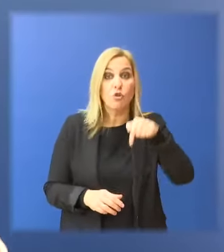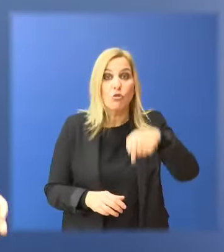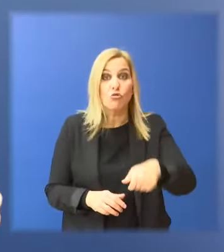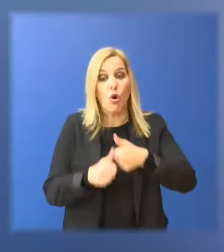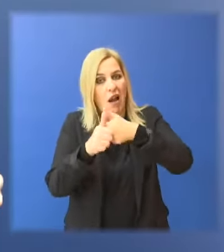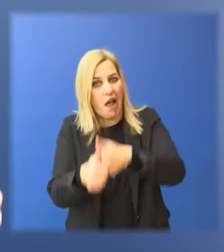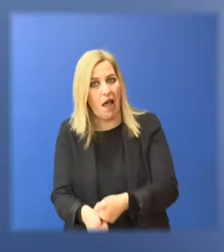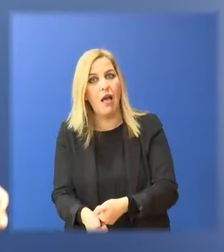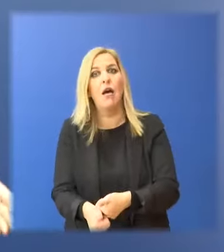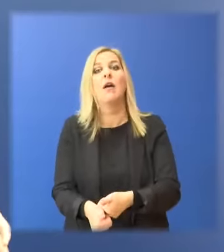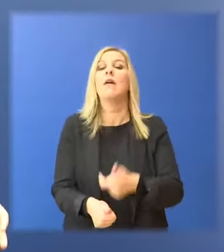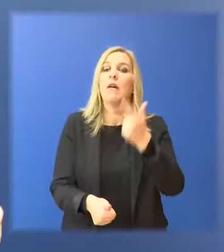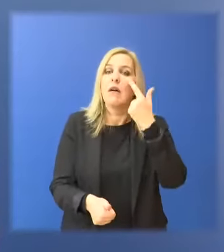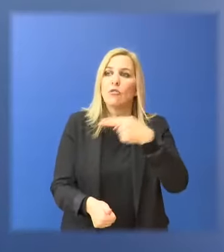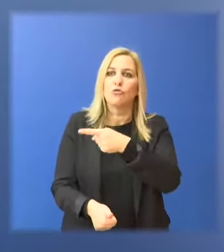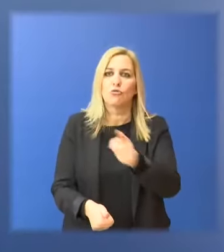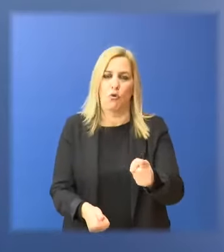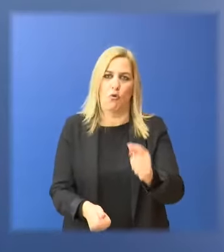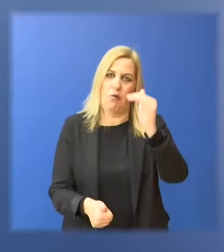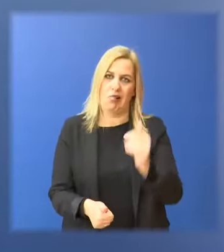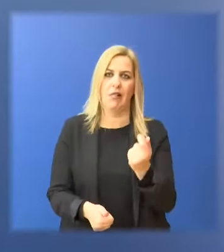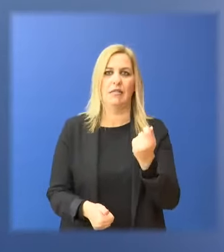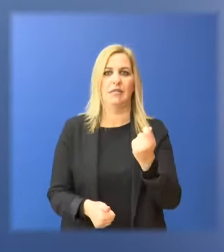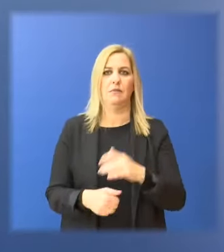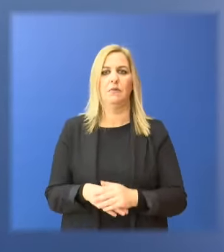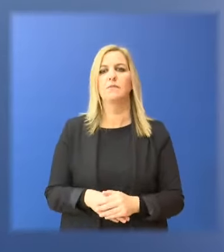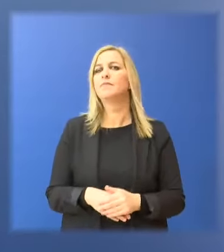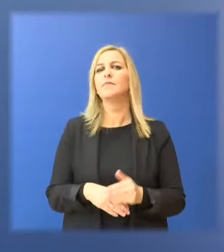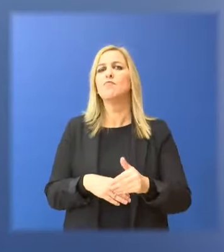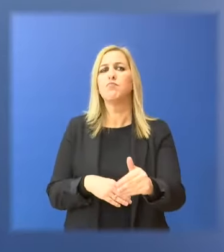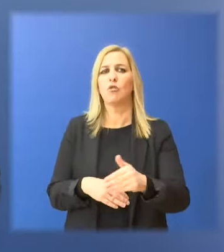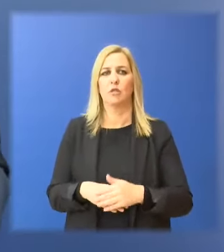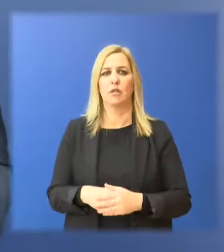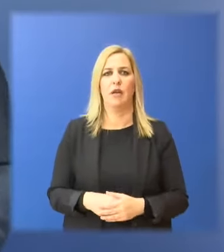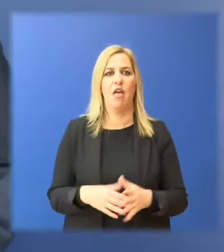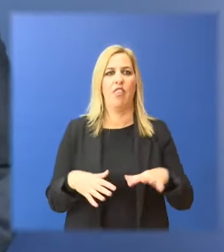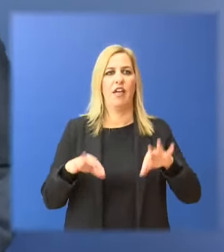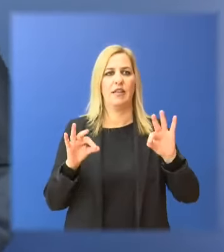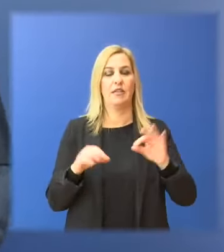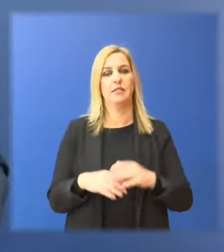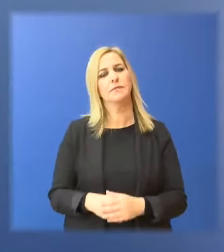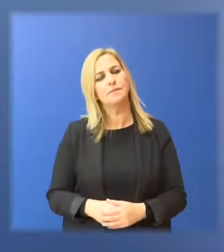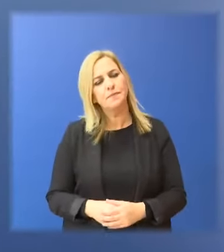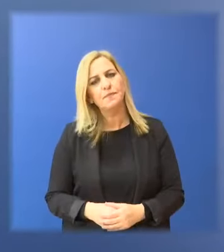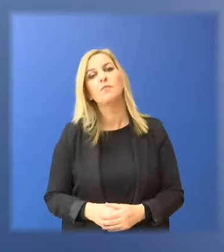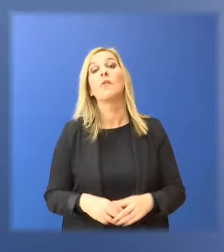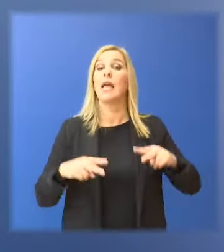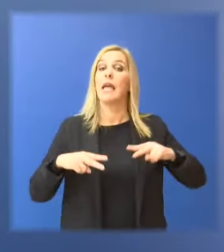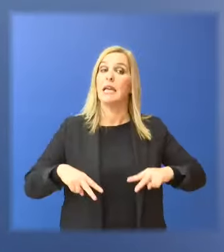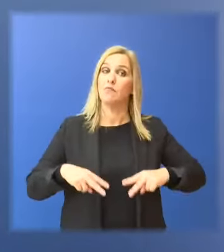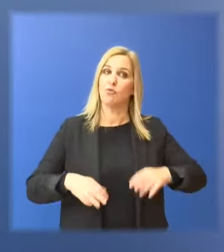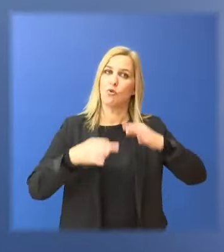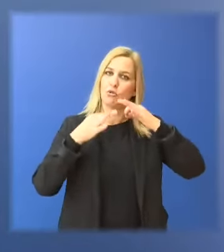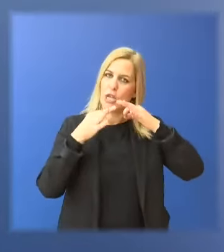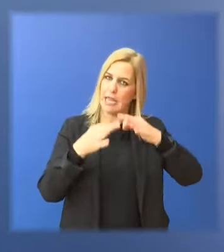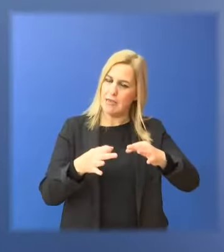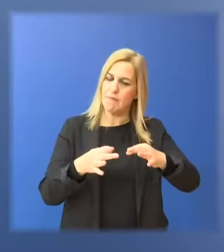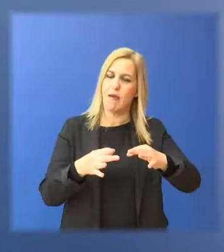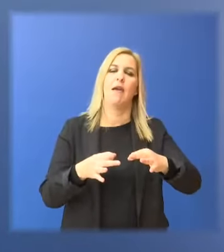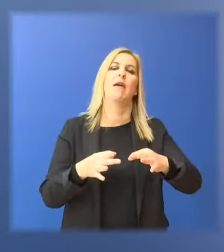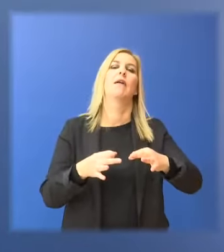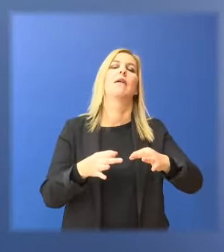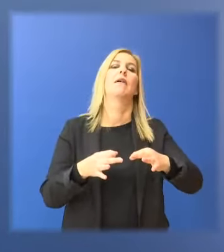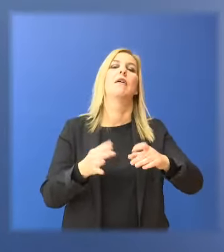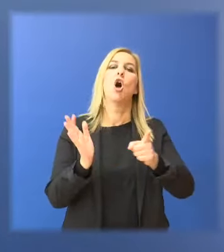υπόλοιπες παρεμβάσεις, και να το καταλάβουν οι καταναλωτές. Πότε θα αρχίσει να το ανέφερε ο Υπουργός πλήρως